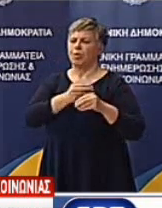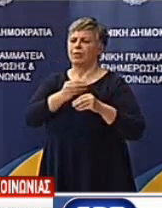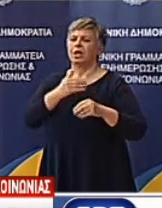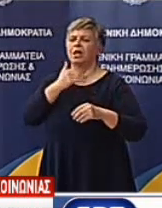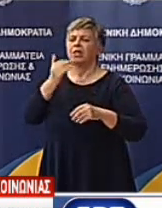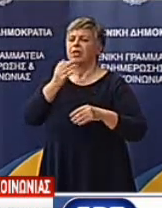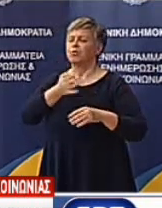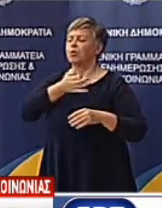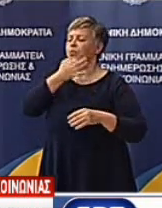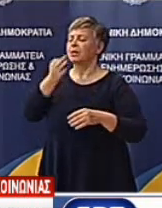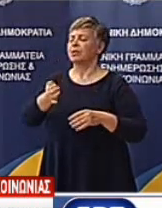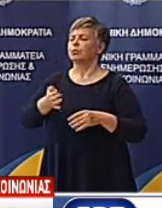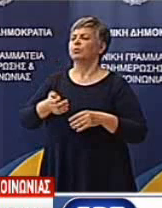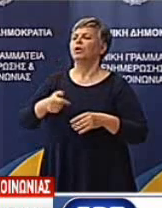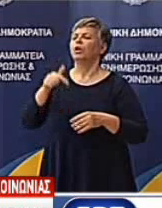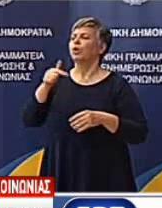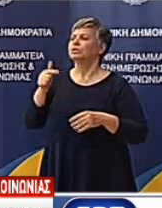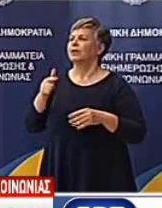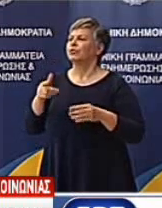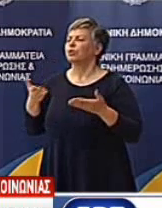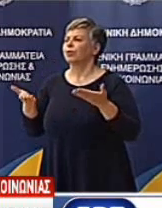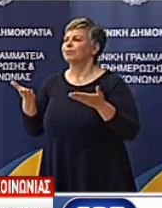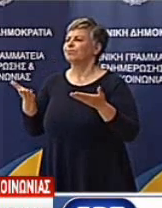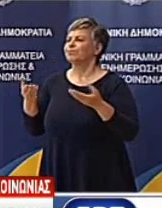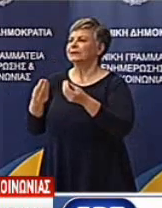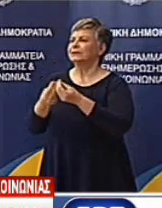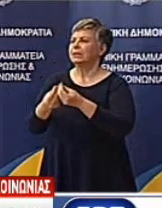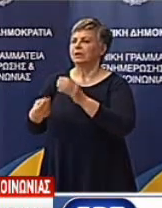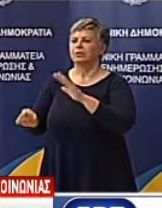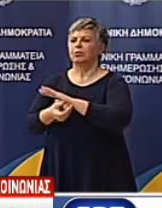μεγάλο θέμα του προσφυγικού, των